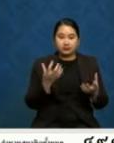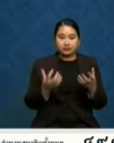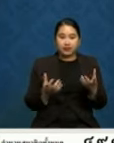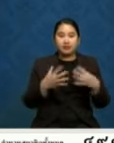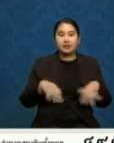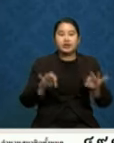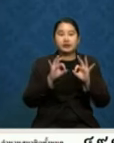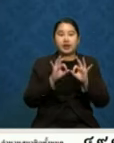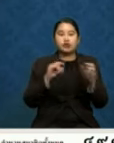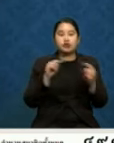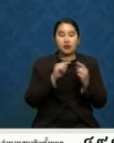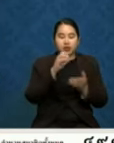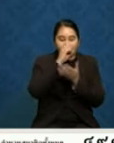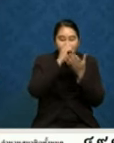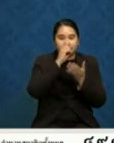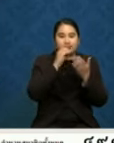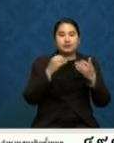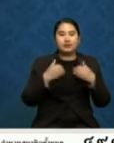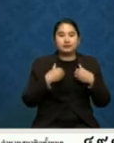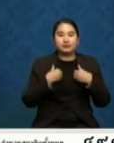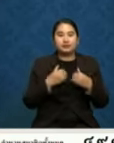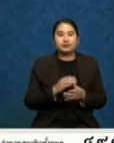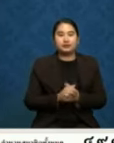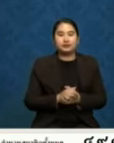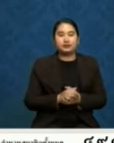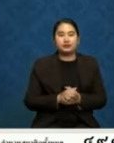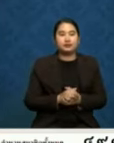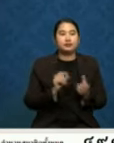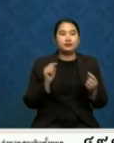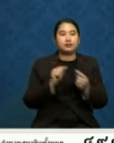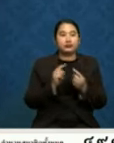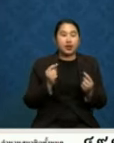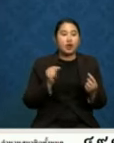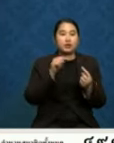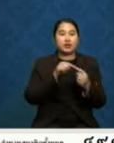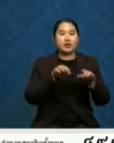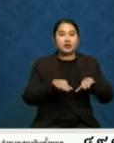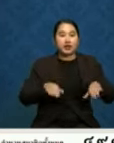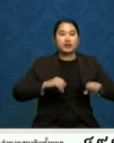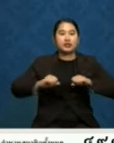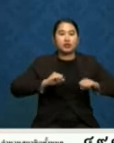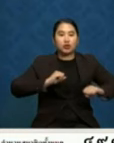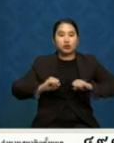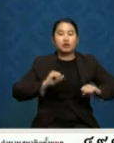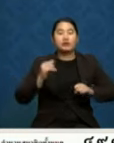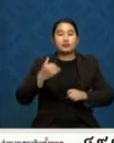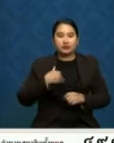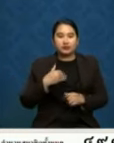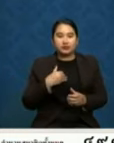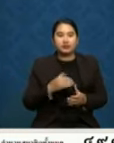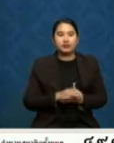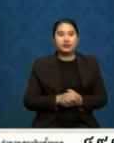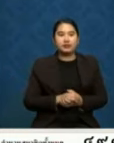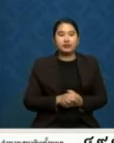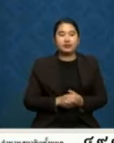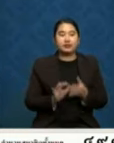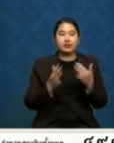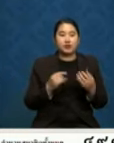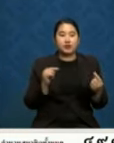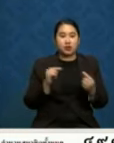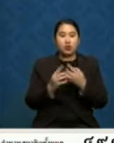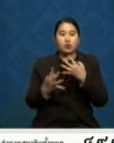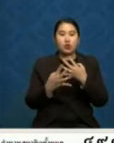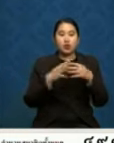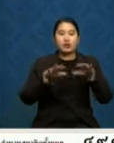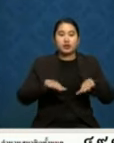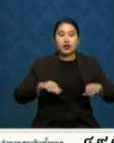ญกับเรื่องของสิ่งเสพติดโดยเฉพาะในเรื่องของที่เข้าถึงเด็กและเยาวชนเป็นอย่างมากนะครับวันนี้เนี่ยนะครับสถานพินิจเองเนี่ยน